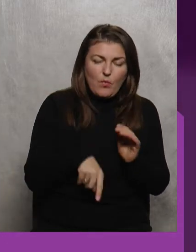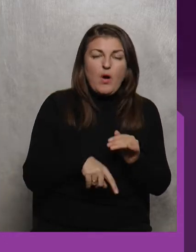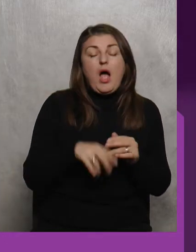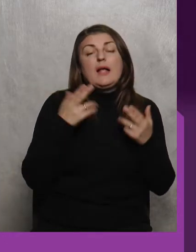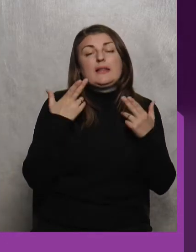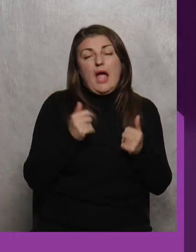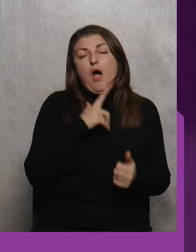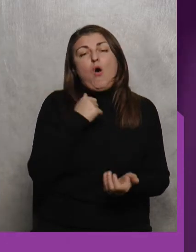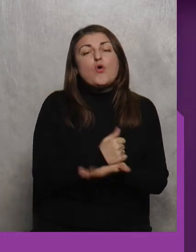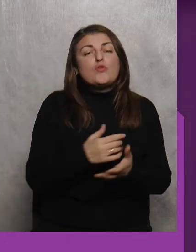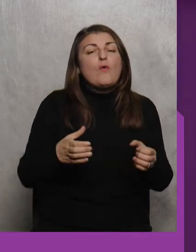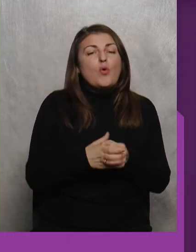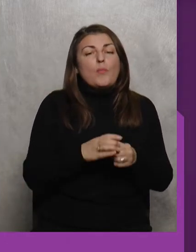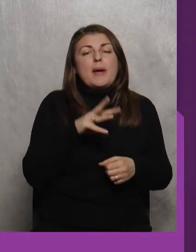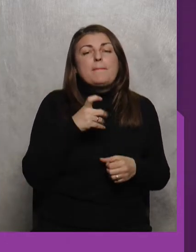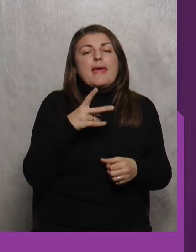да,